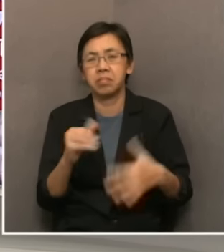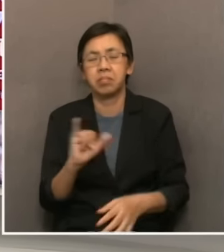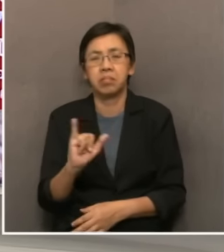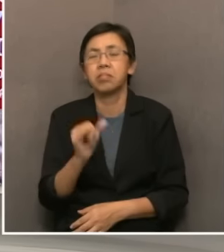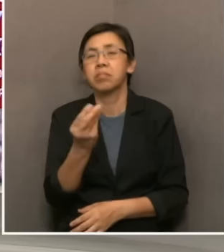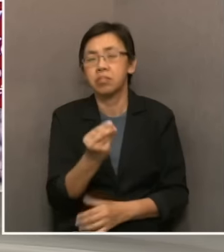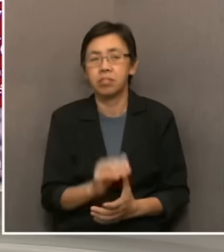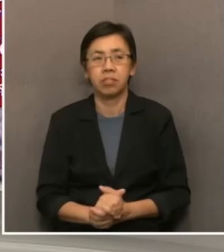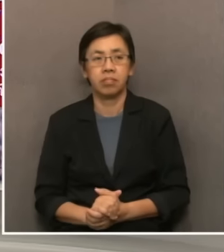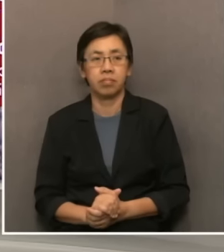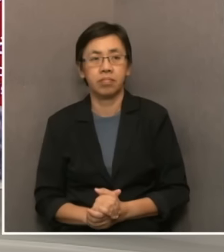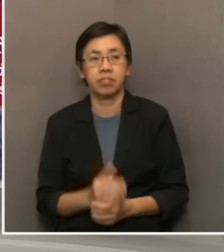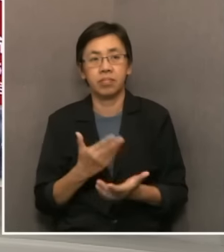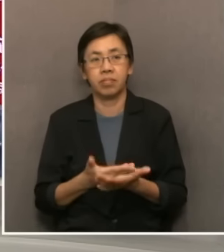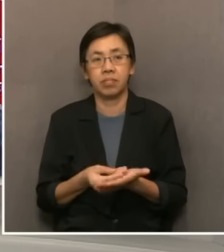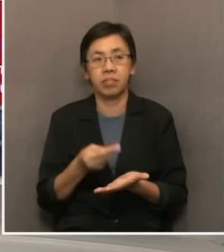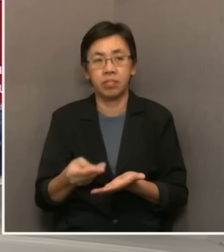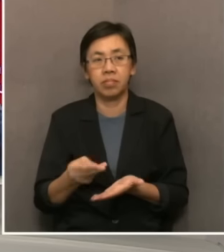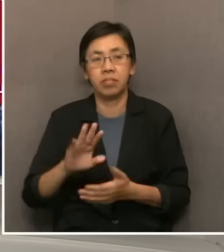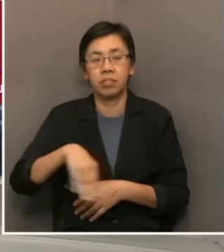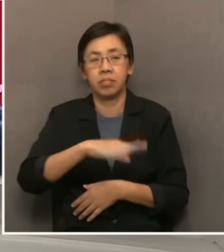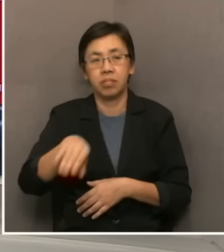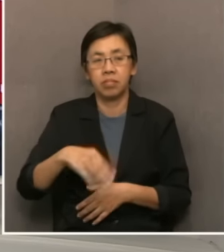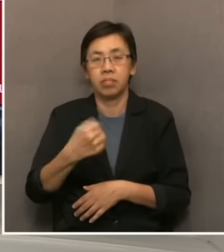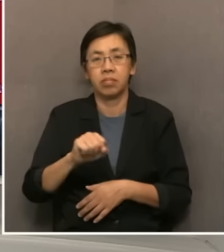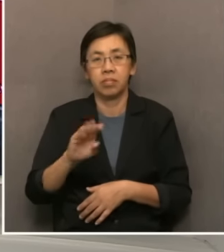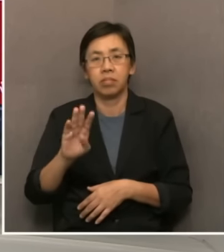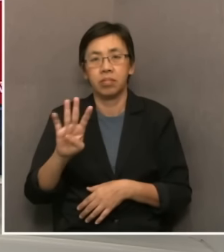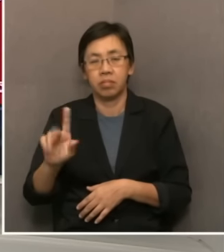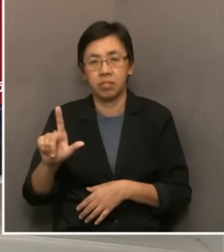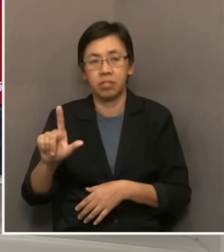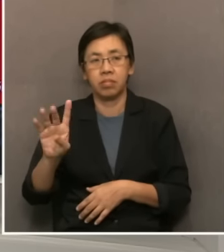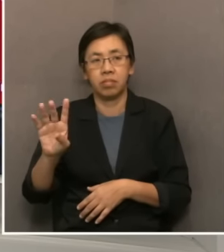ะคะจ่ายเงินให้กับผู้มีสิทธิ์ไปแล้วค่ะถึง